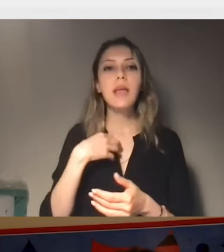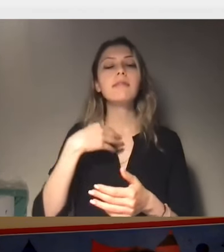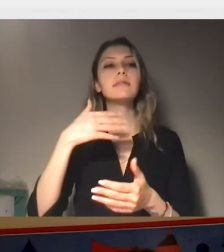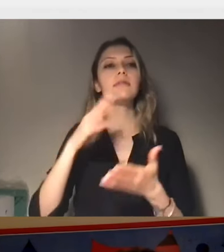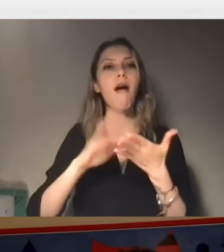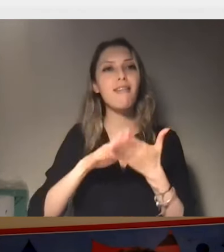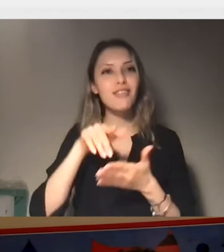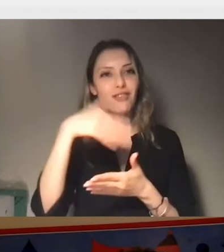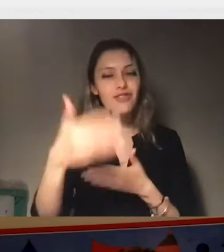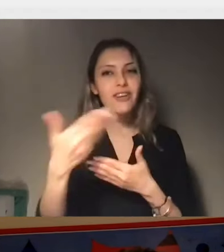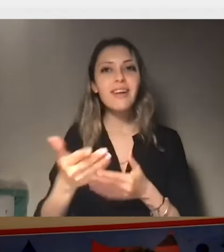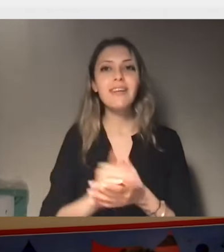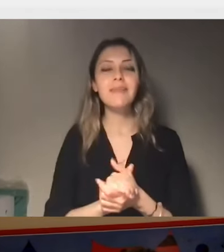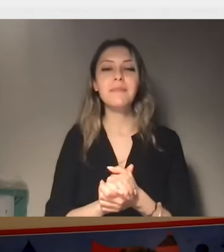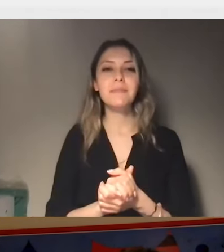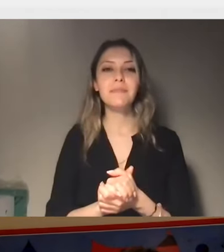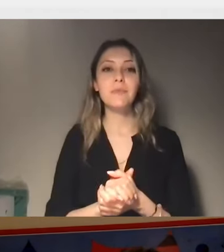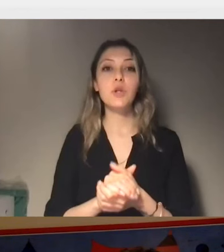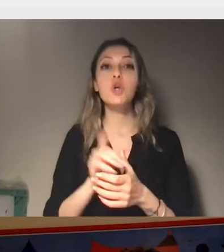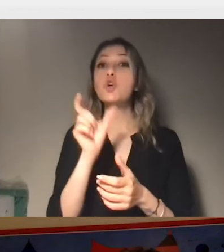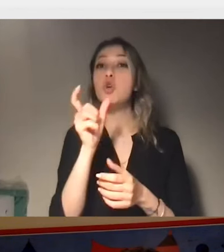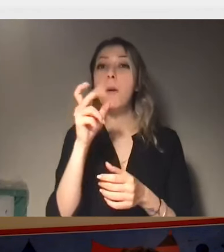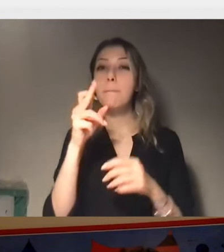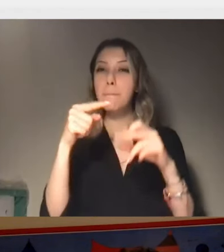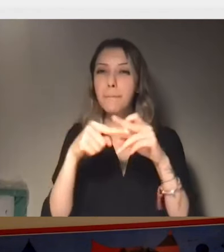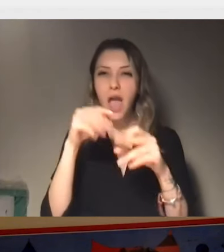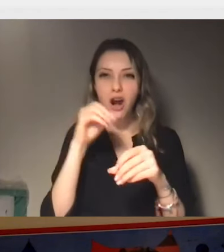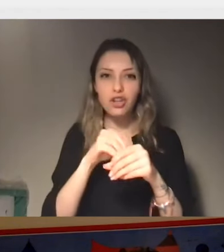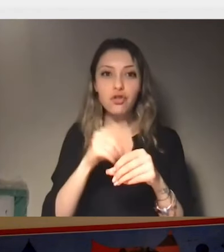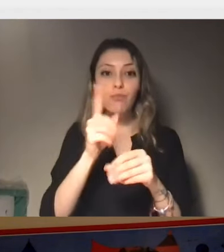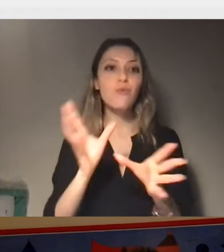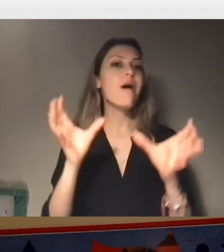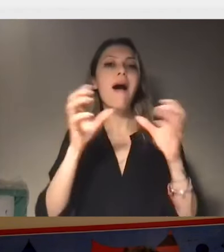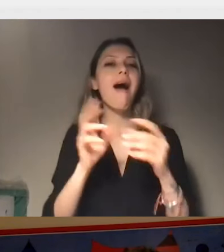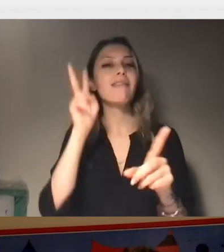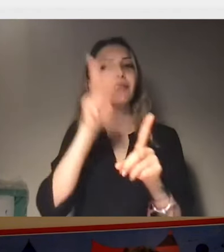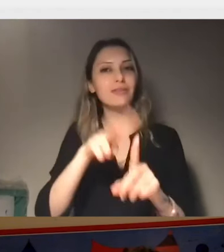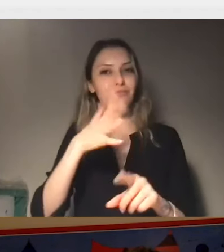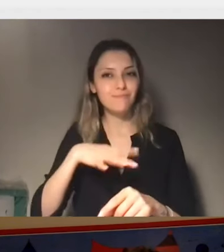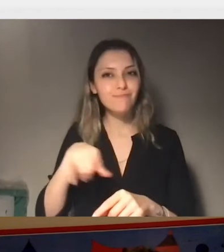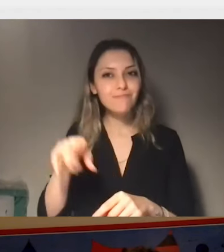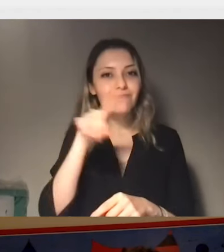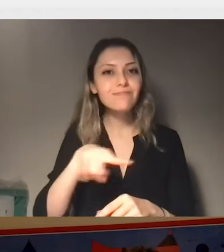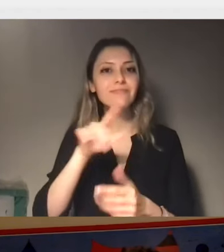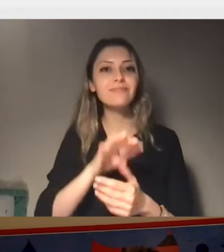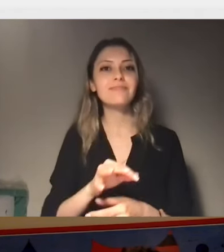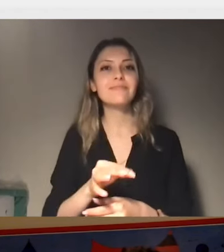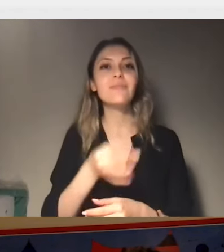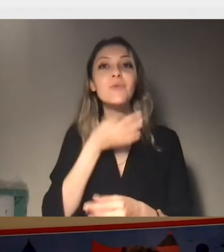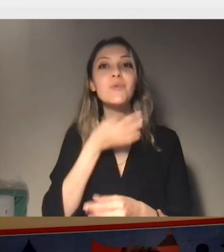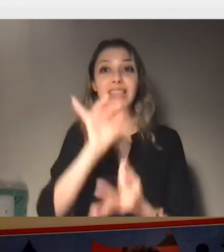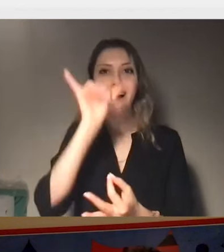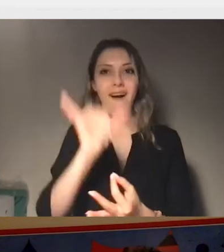eğer UPR ile ilgili bu ağa katılmak isterseniz insan hakları ortak